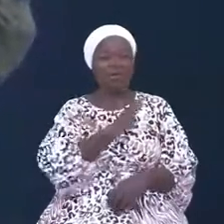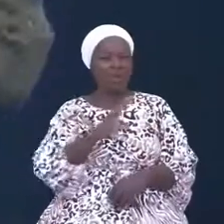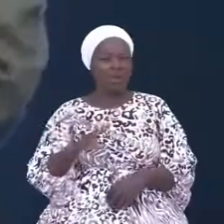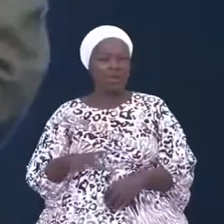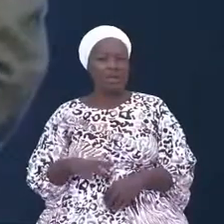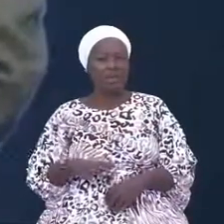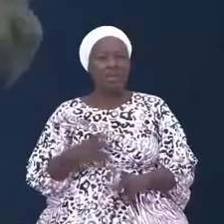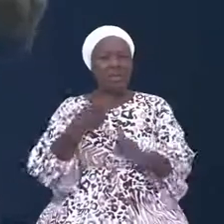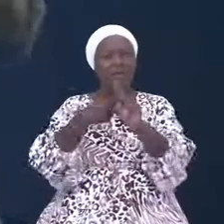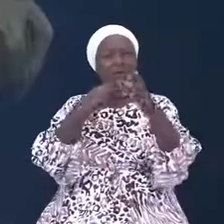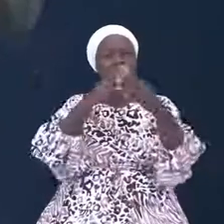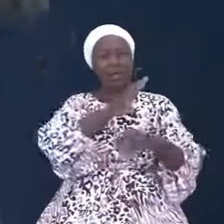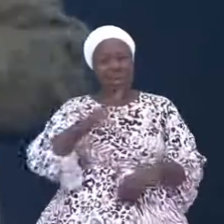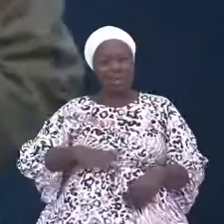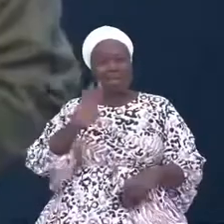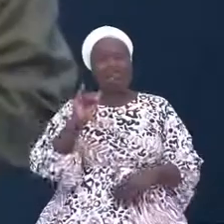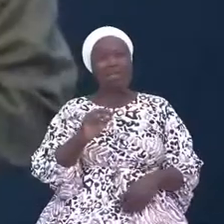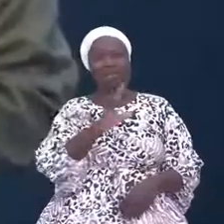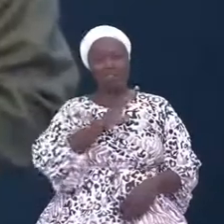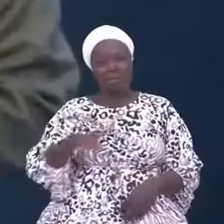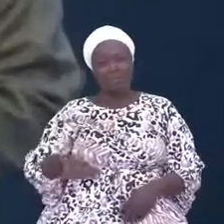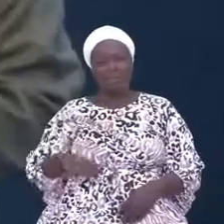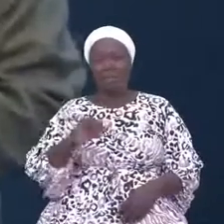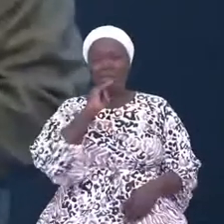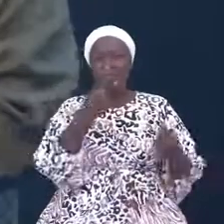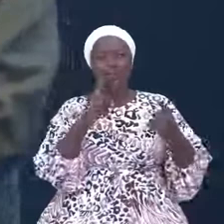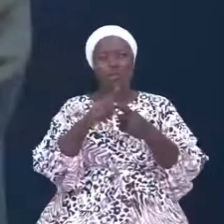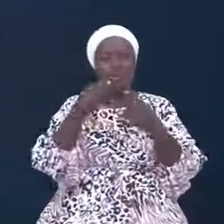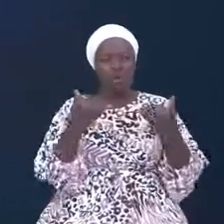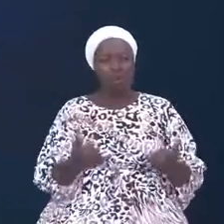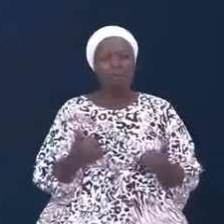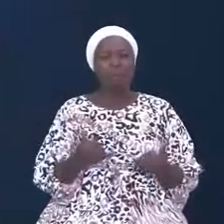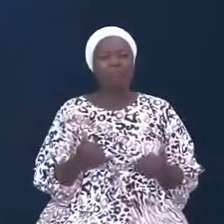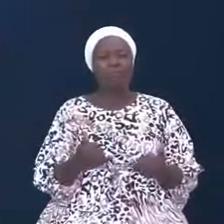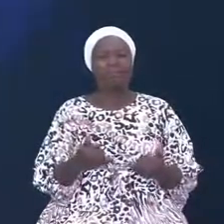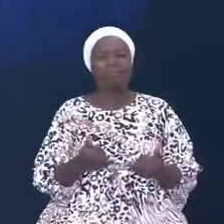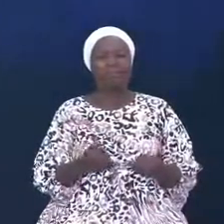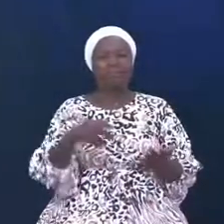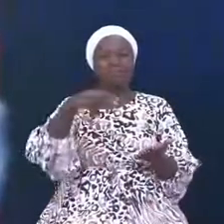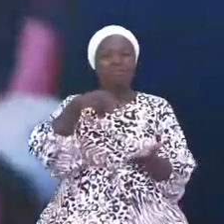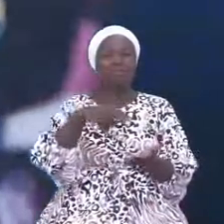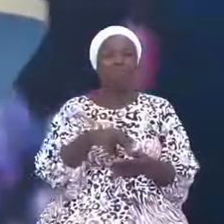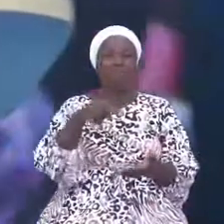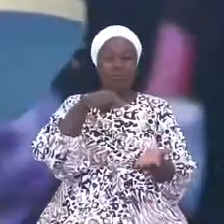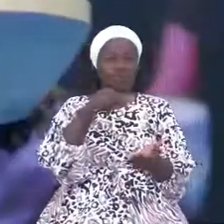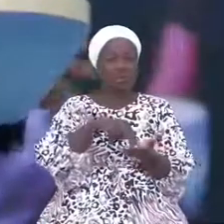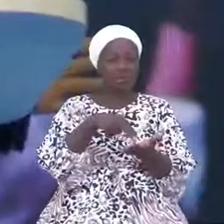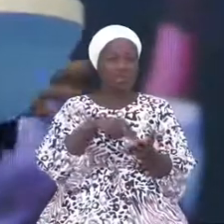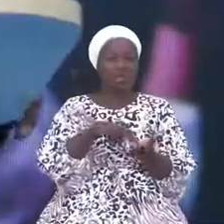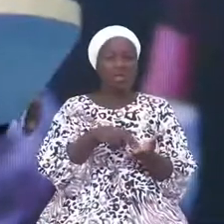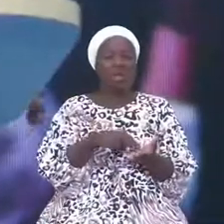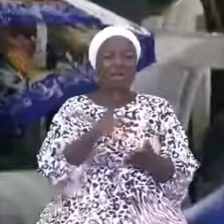Parce que maintenant, le salut de Christ, pour Christ, par Christ, veut te parvenir